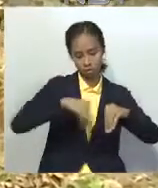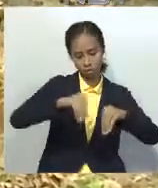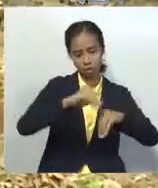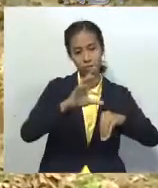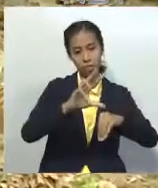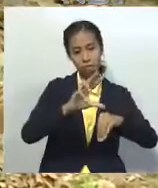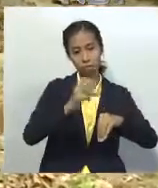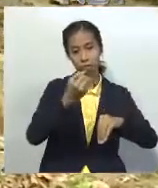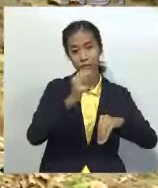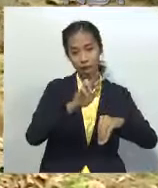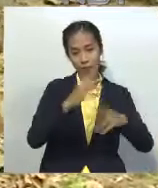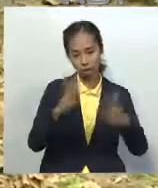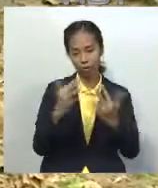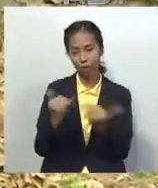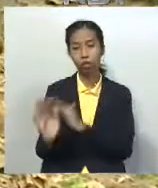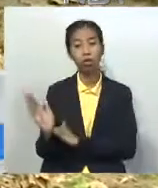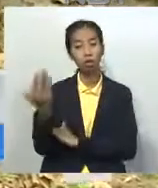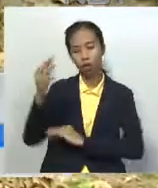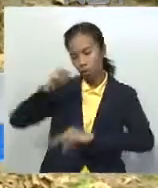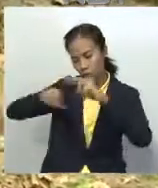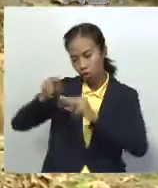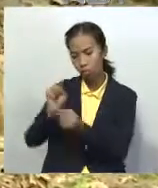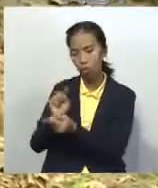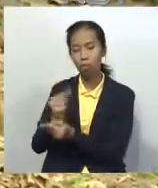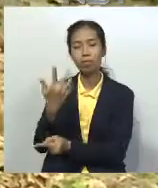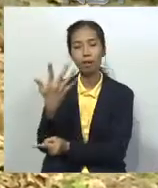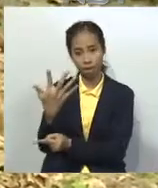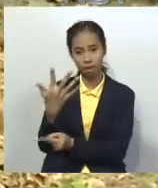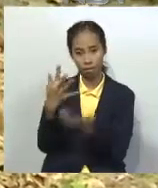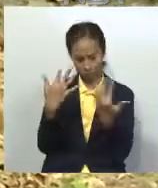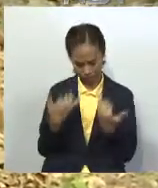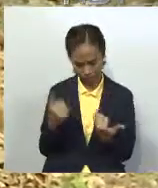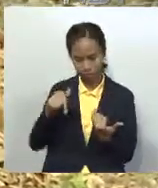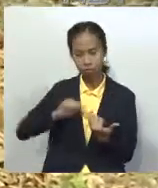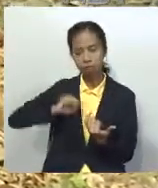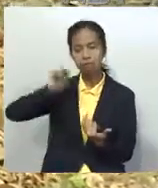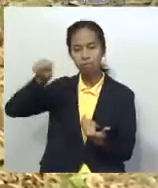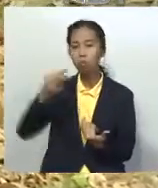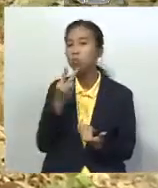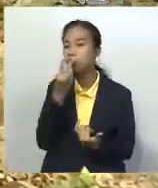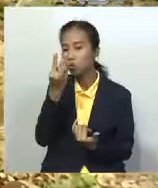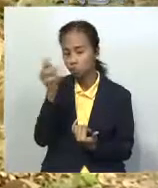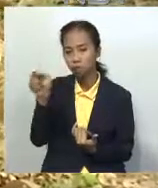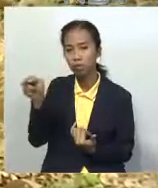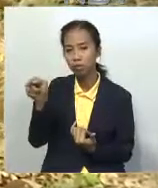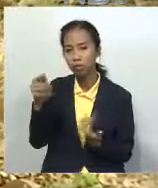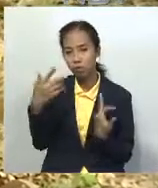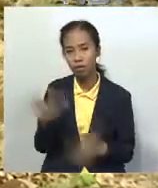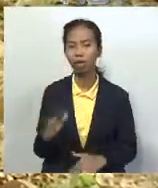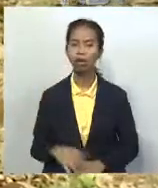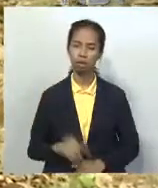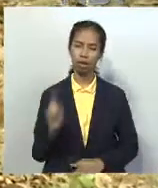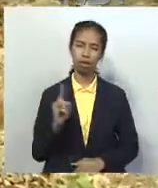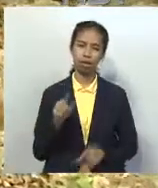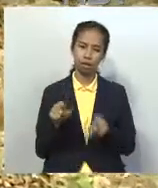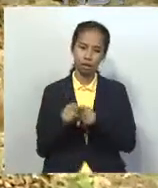ต่ตรวจเมื่อเช้าเหลือเพียง5จุดนั่นเองค่ะซึ่ง1ใน5นั้นก็คือจุดที่เรากำลังจะขึ้นไปค่ะซึ่งนอกจากถือว่าเป็นสถานการณ์ที่ค่อน